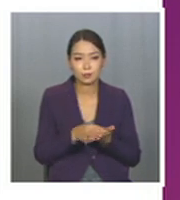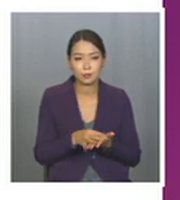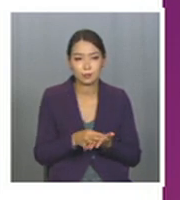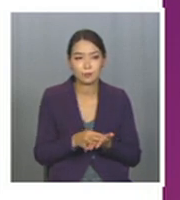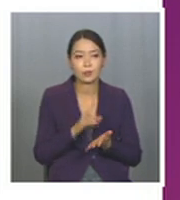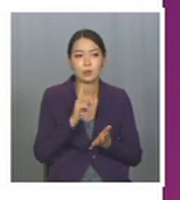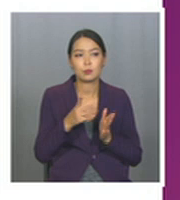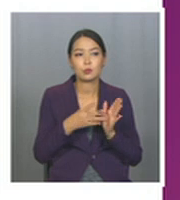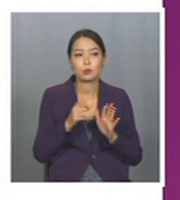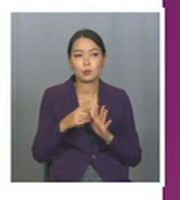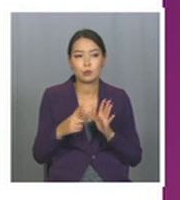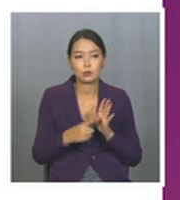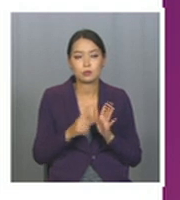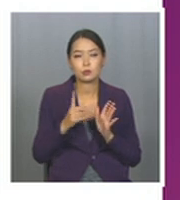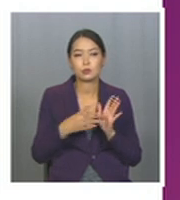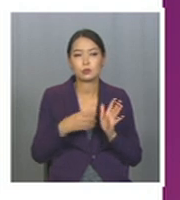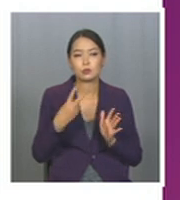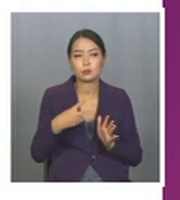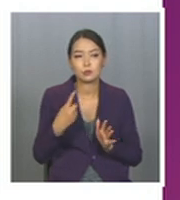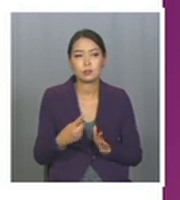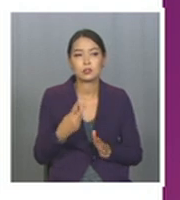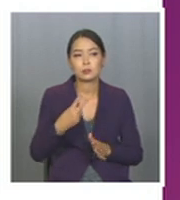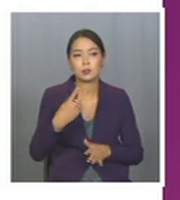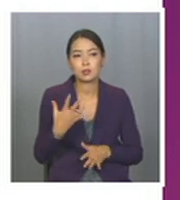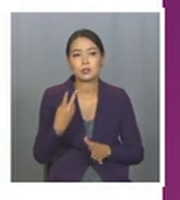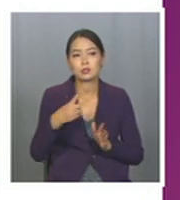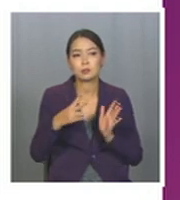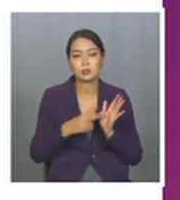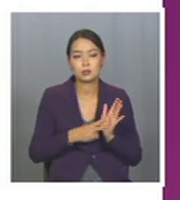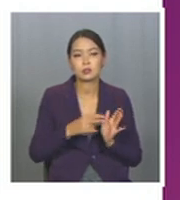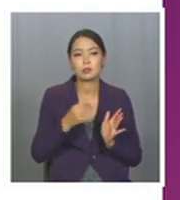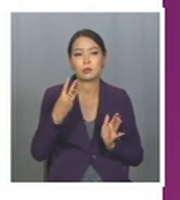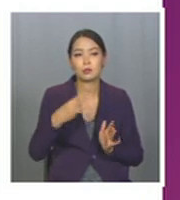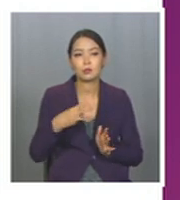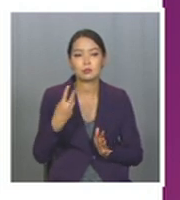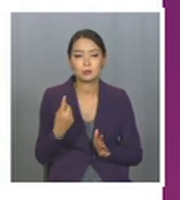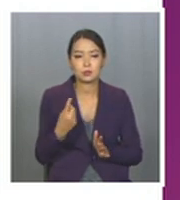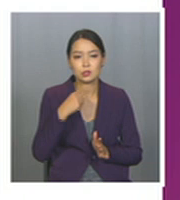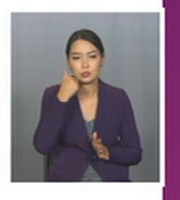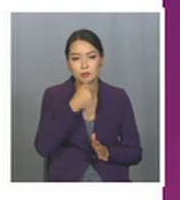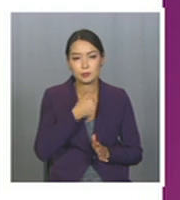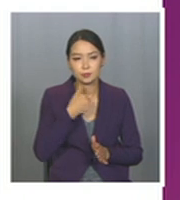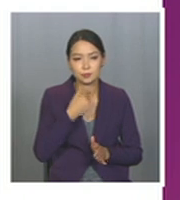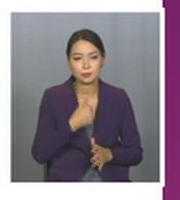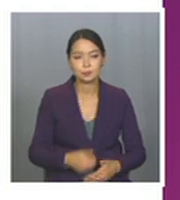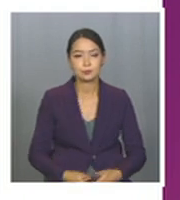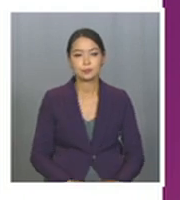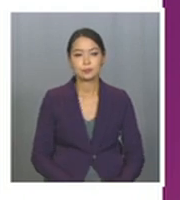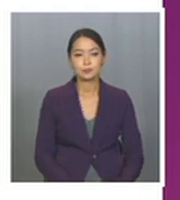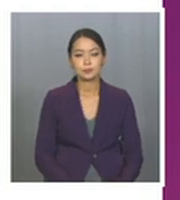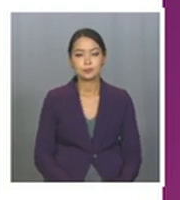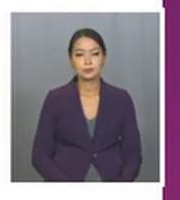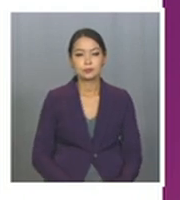жылға қатысты, 1921, 1925, 1927 және 1931 жылдармен байланысты.